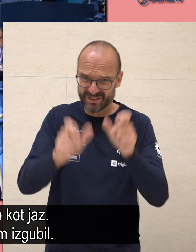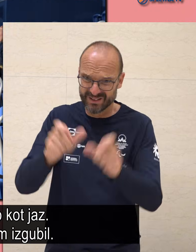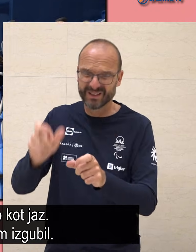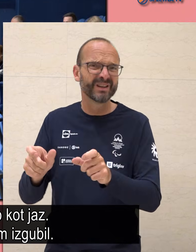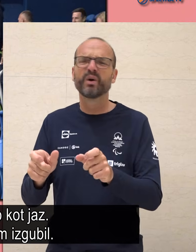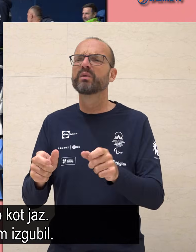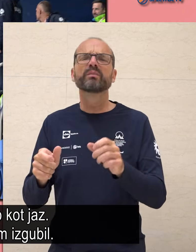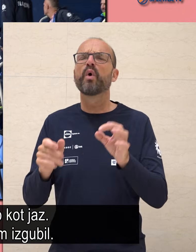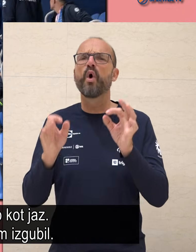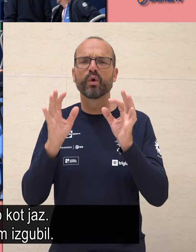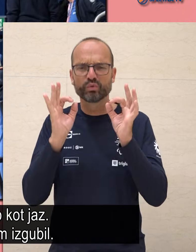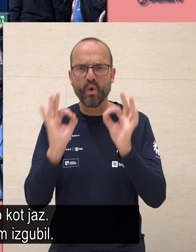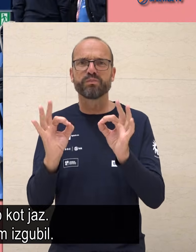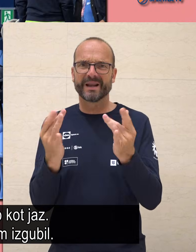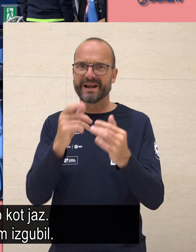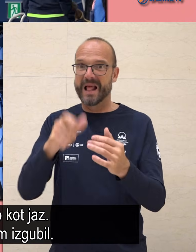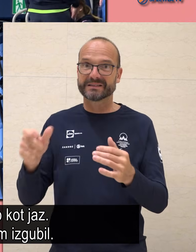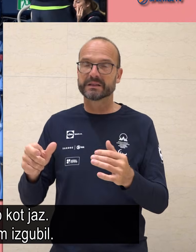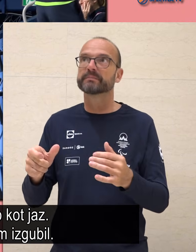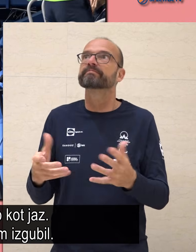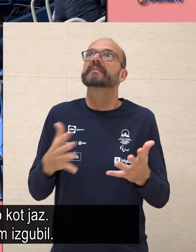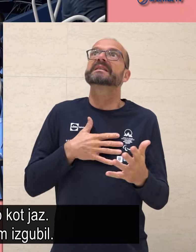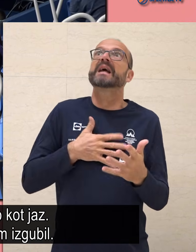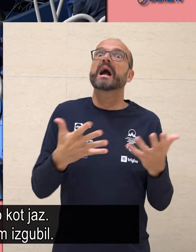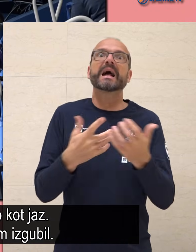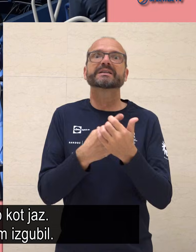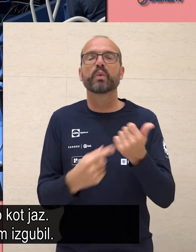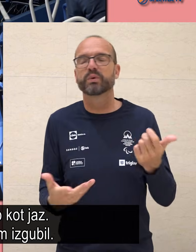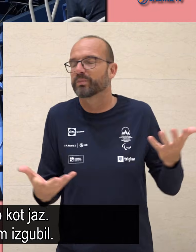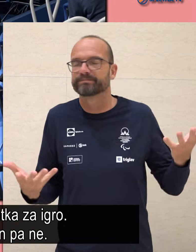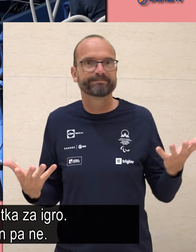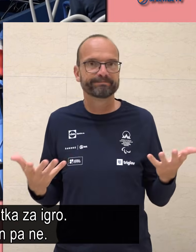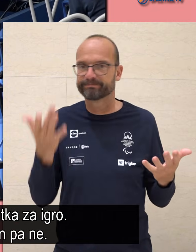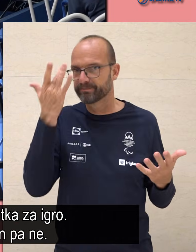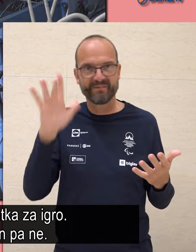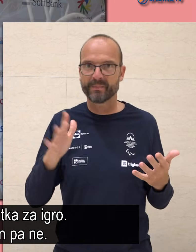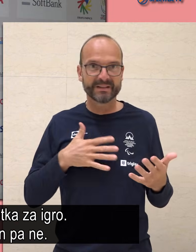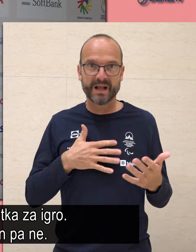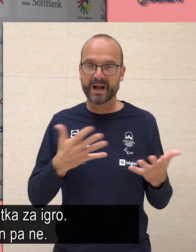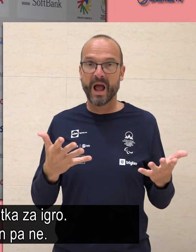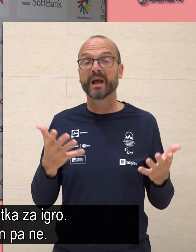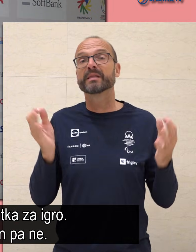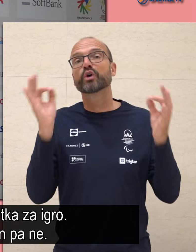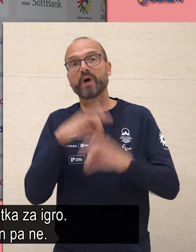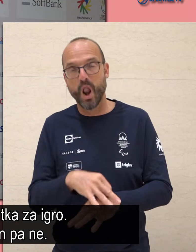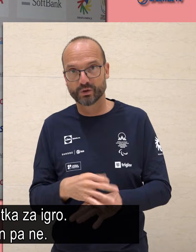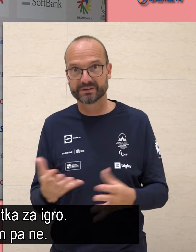dobri igralci kot jaz. Ne vem točno zakaj. Nažalost je,